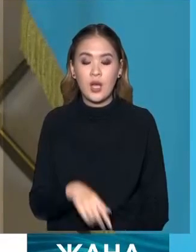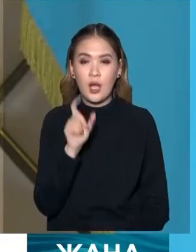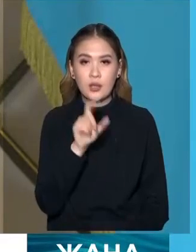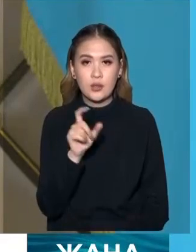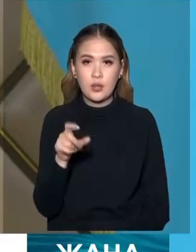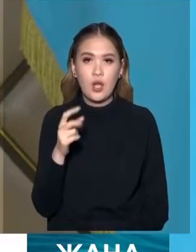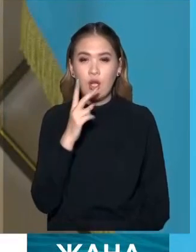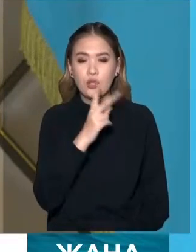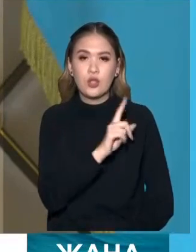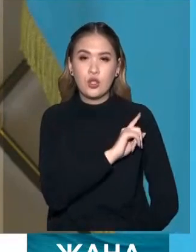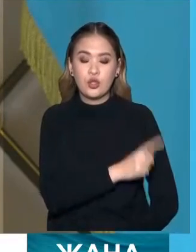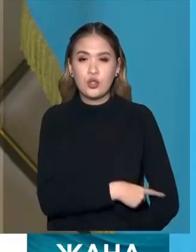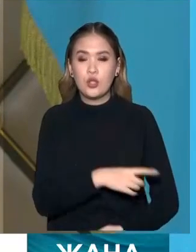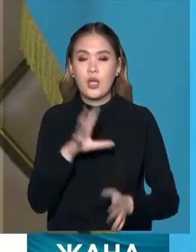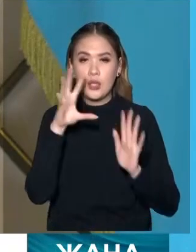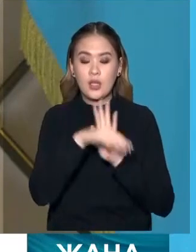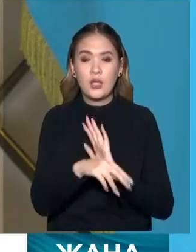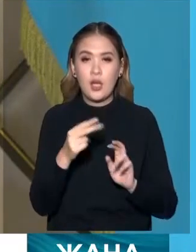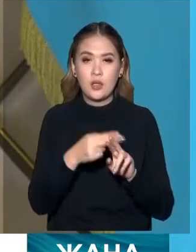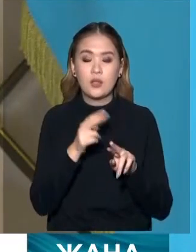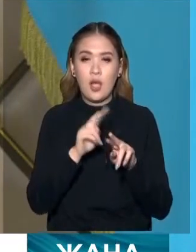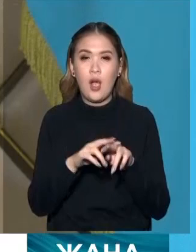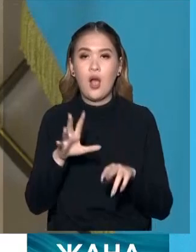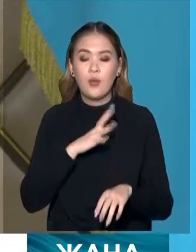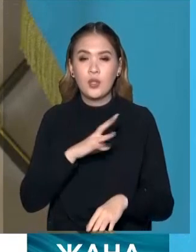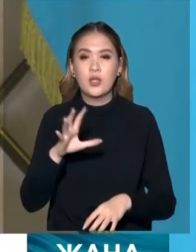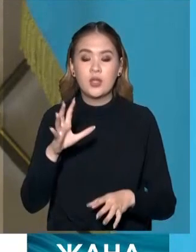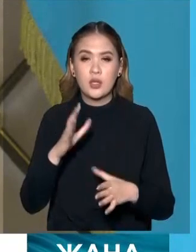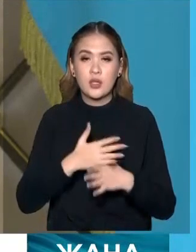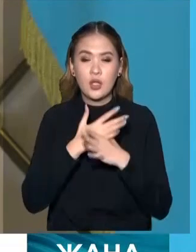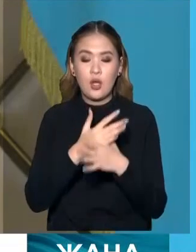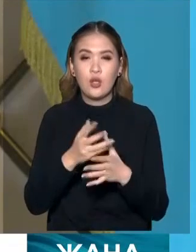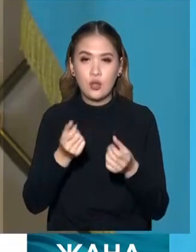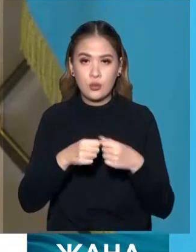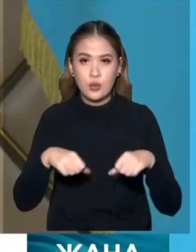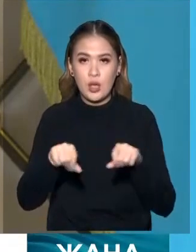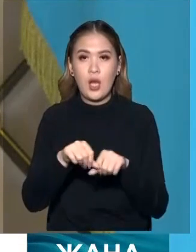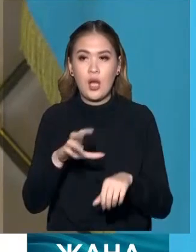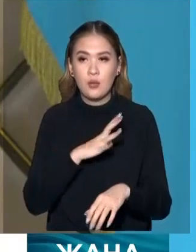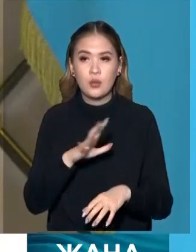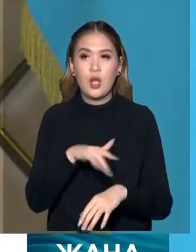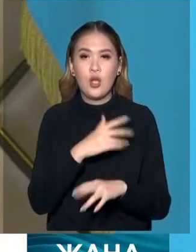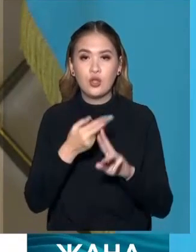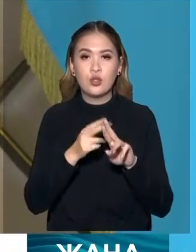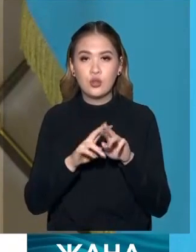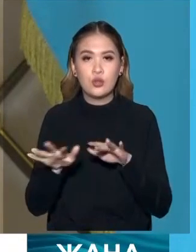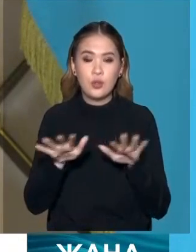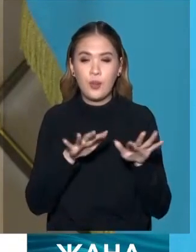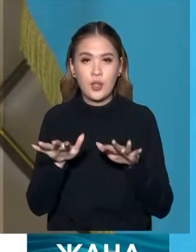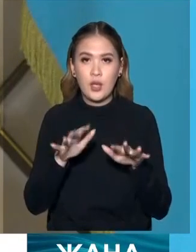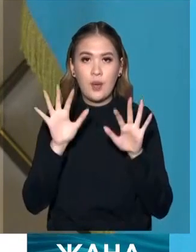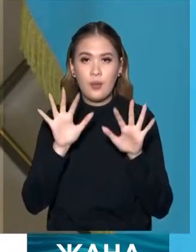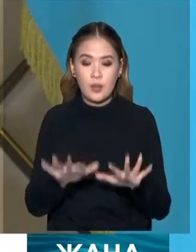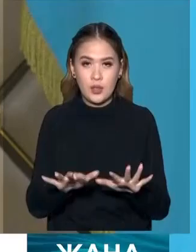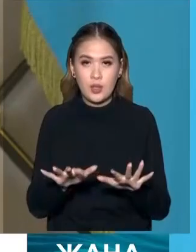Уәкілдің құзыретін күшейту мақсатында оның арнаулы әлеуметтік қызметтер көрсететін ұйымдарға және қылмыстық атқару жүйесі